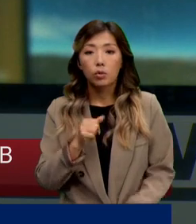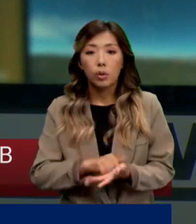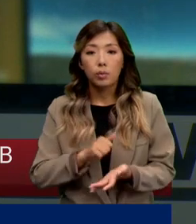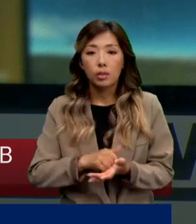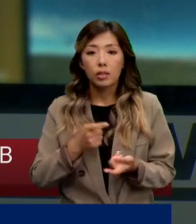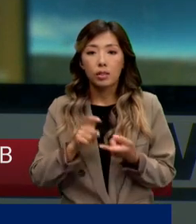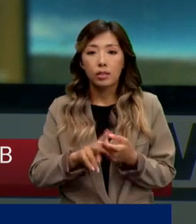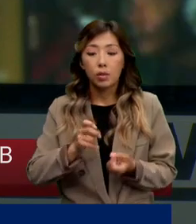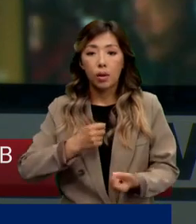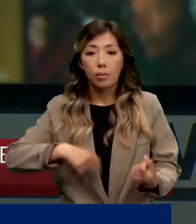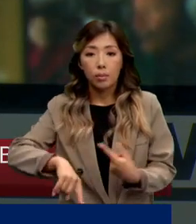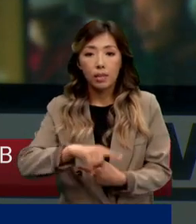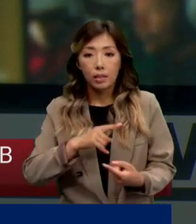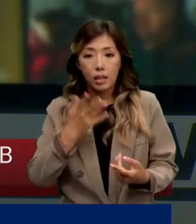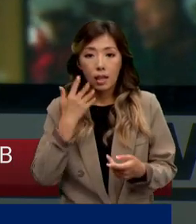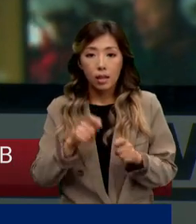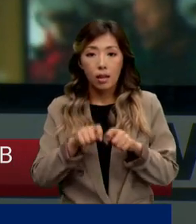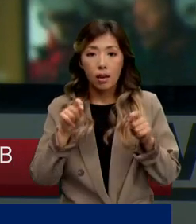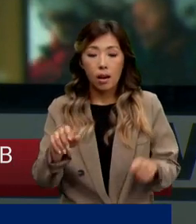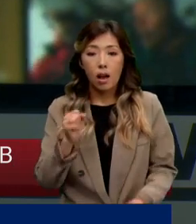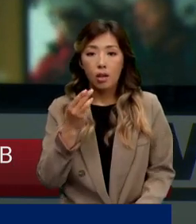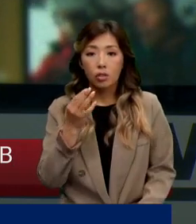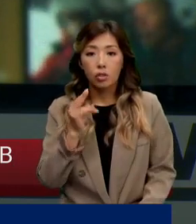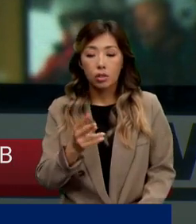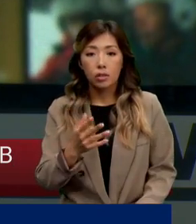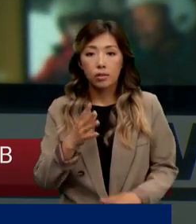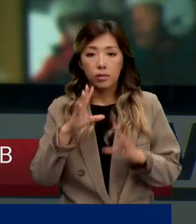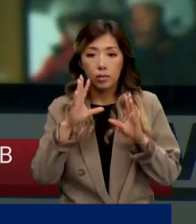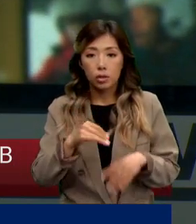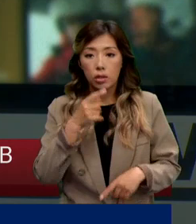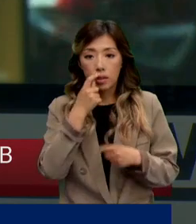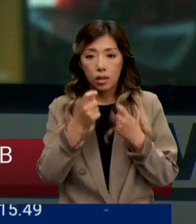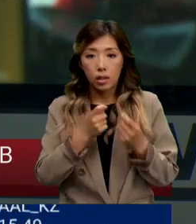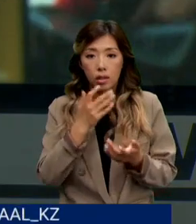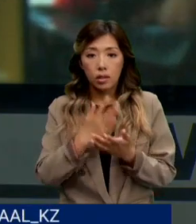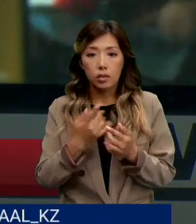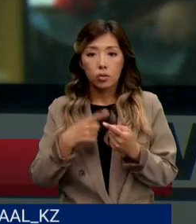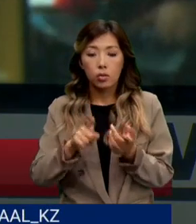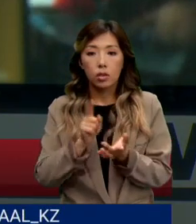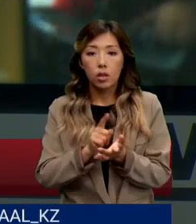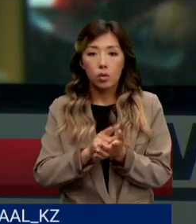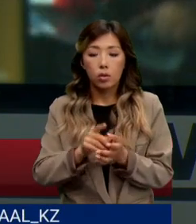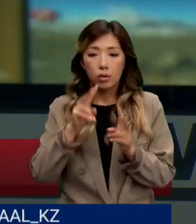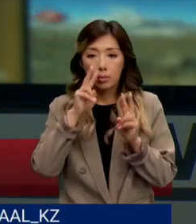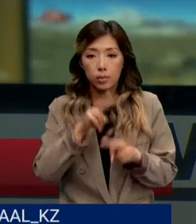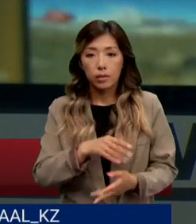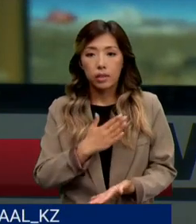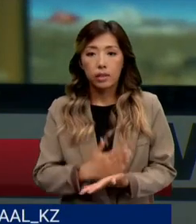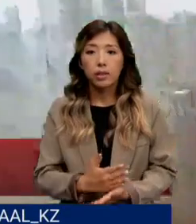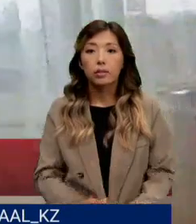некоторых представителей бизнеса, с появлением «Ашек» их персональные данные стали утекать в налоговые органы.